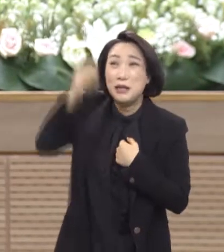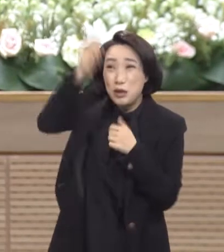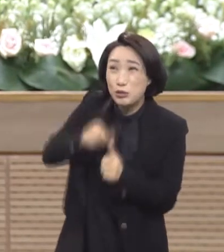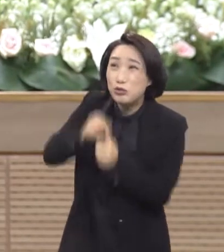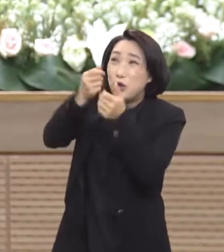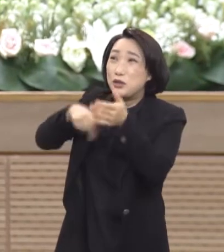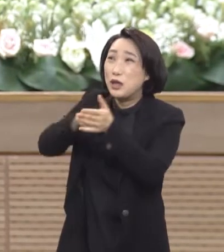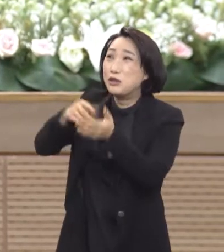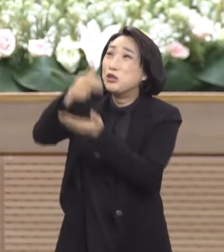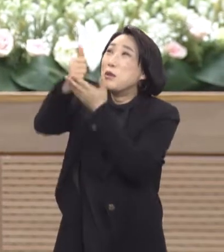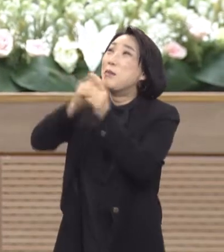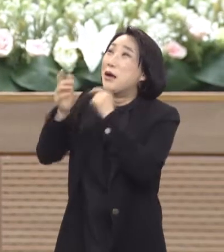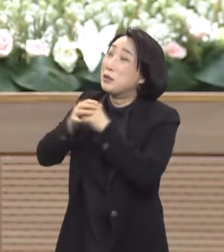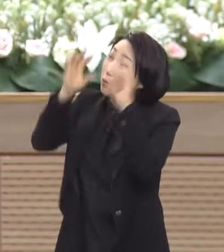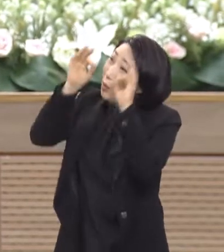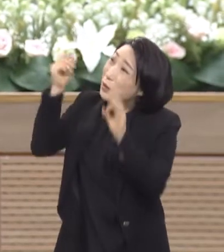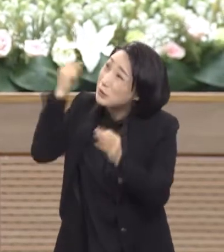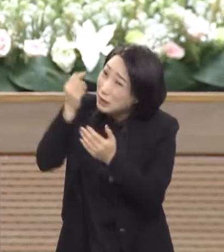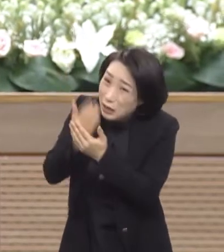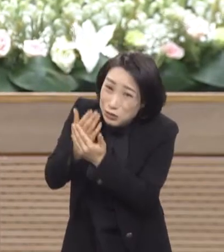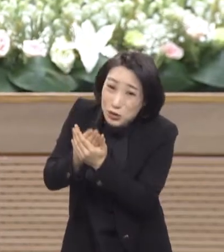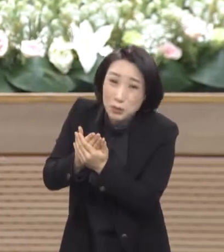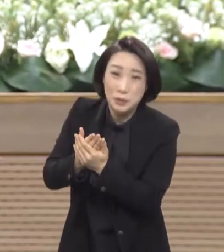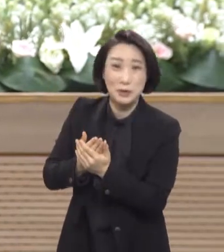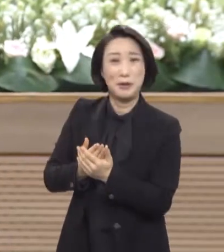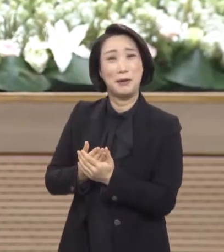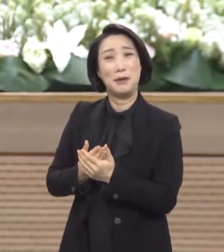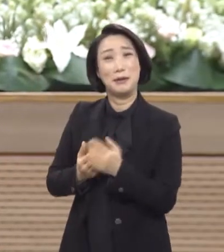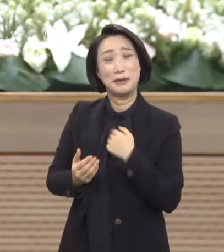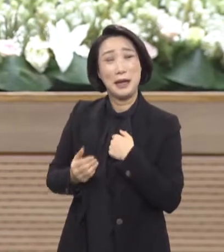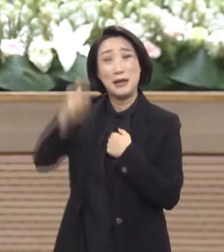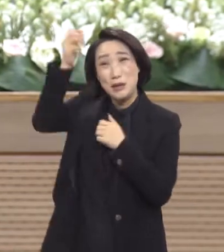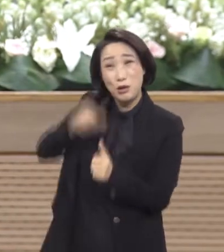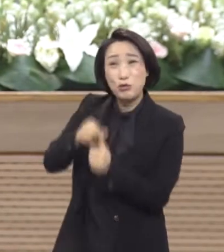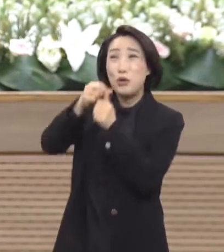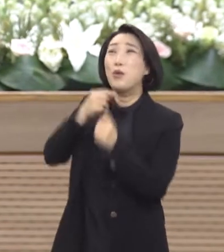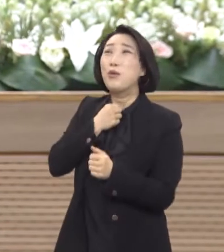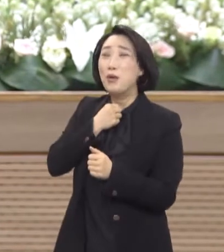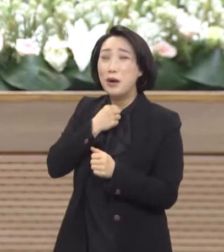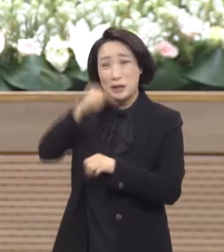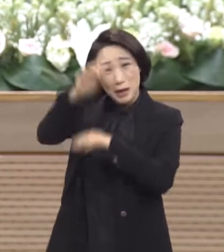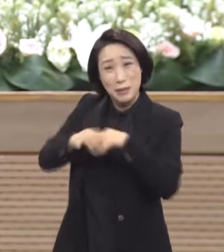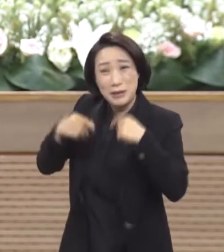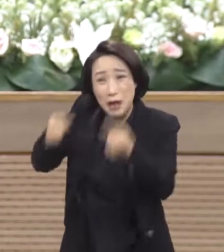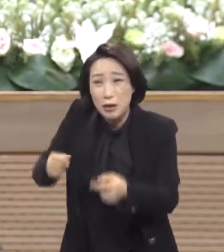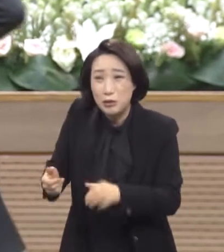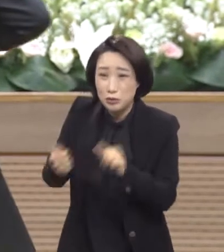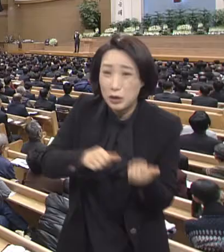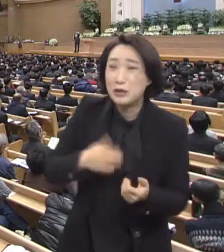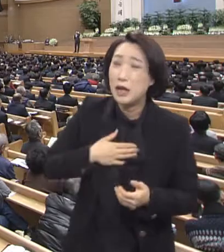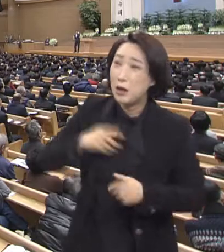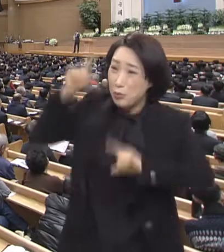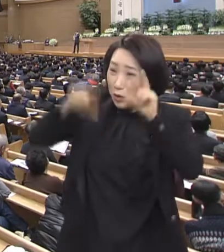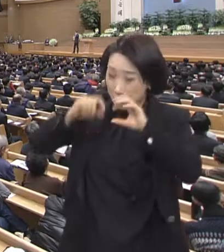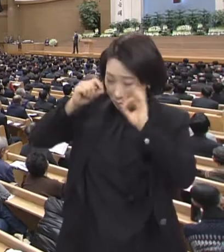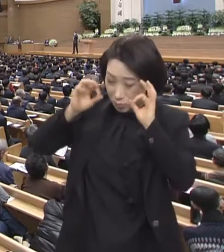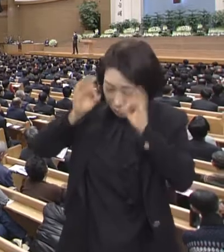살려주려고 하는 말씀을 듣게 하옵소서. 살고 싶어 왔으니 죽게 된 모습이 드러나게 하사